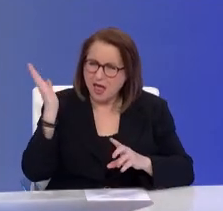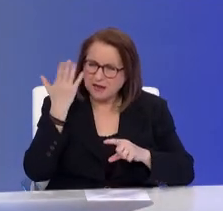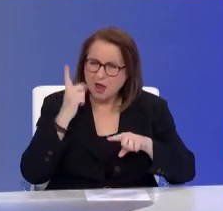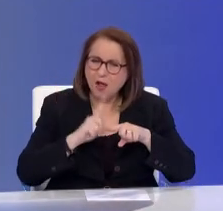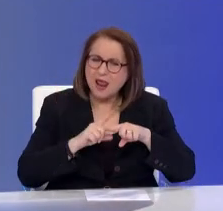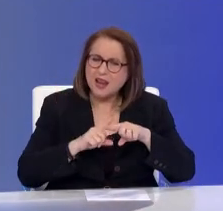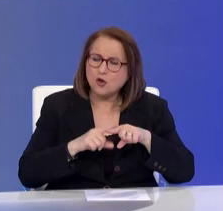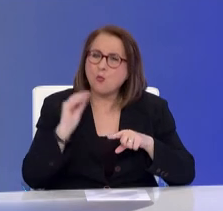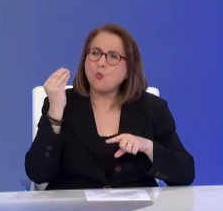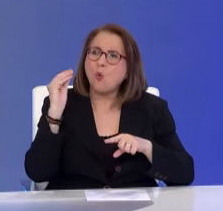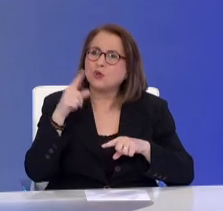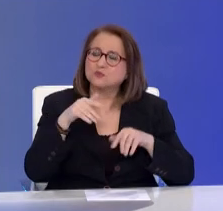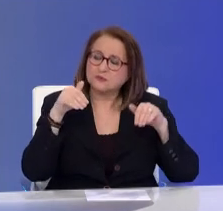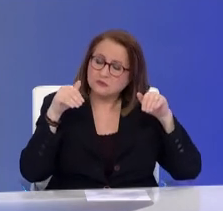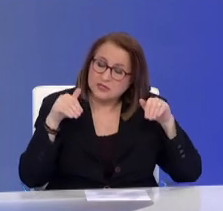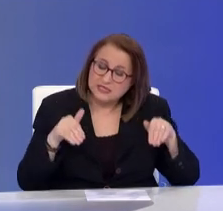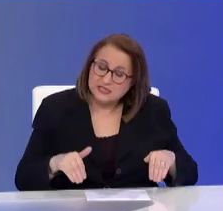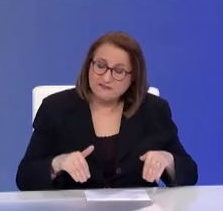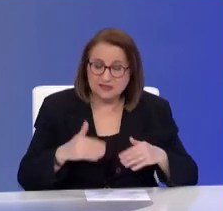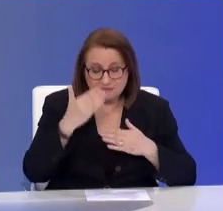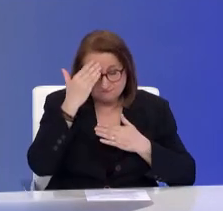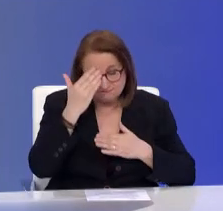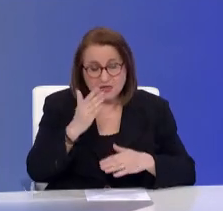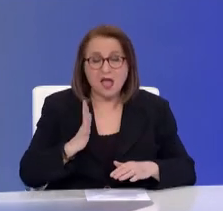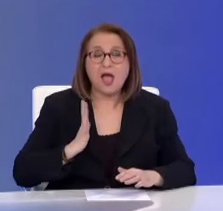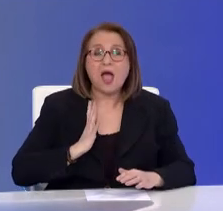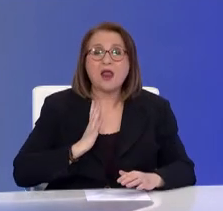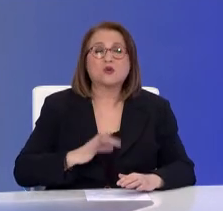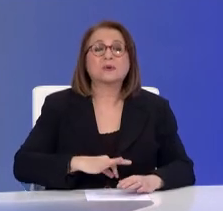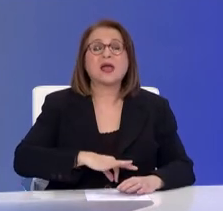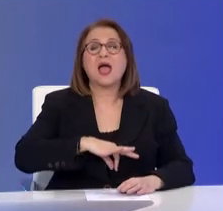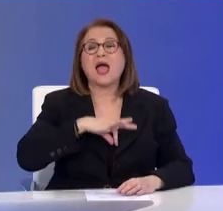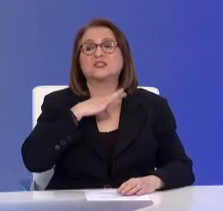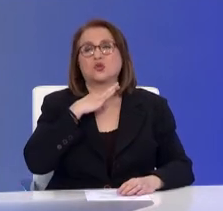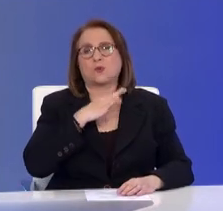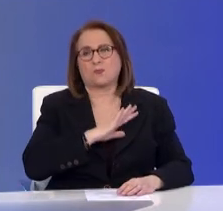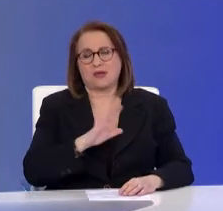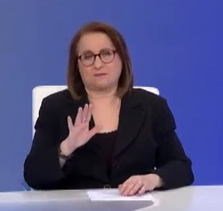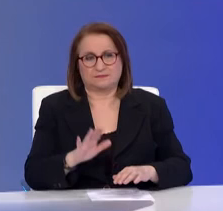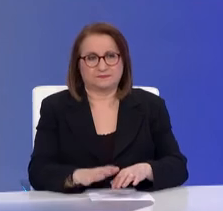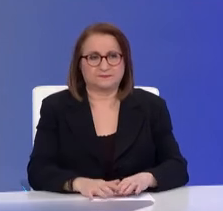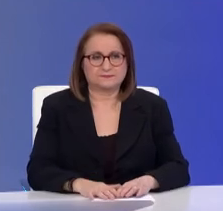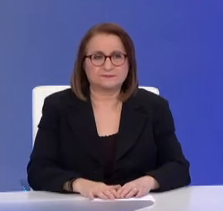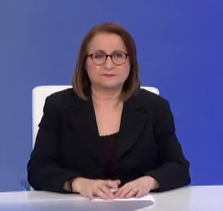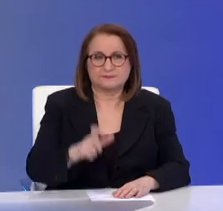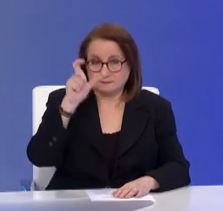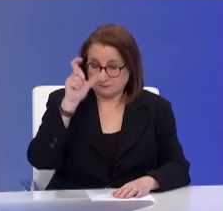σέβεται την ανθρώπινη αξιοπρέπεια. Ο Ζαν Λανγκ ενσαρκώνει τις